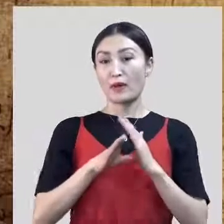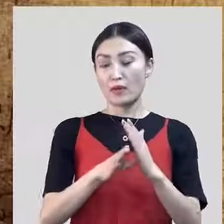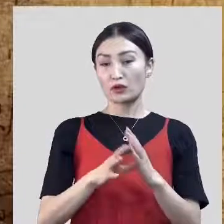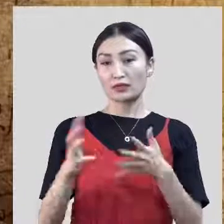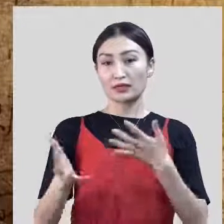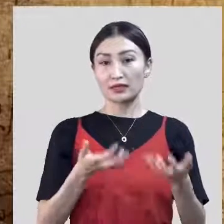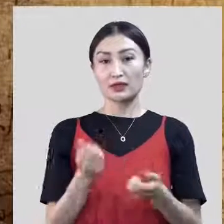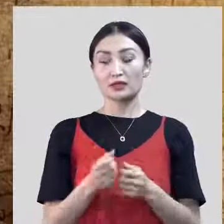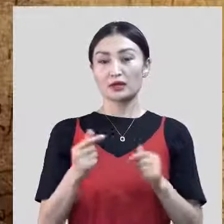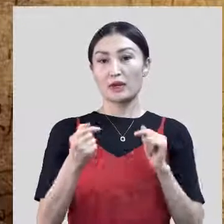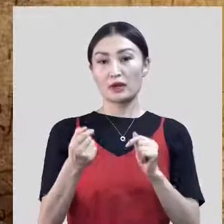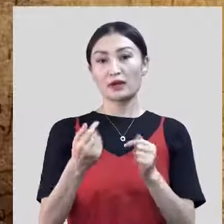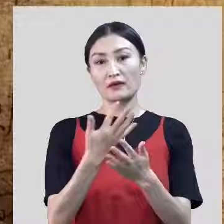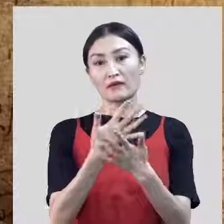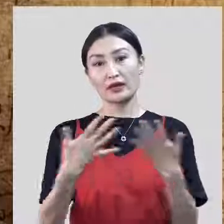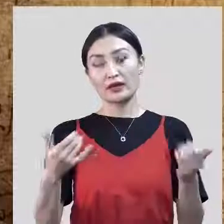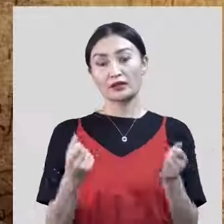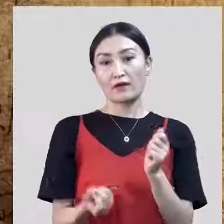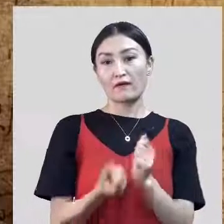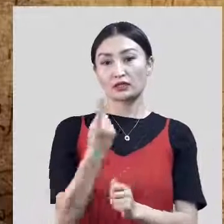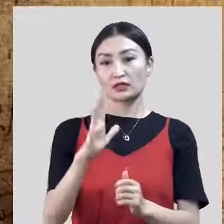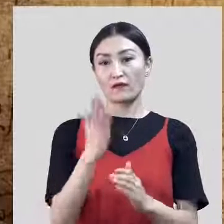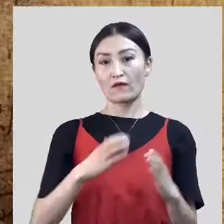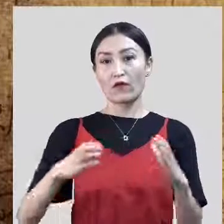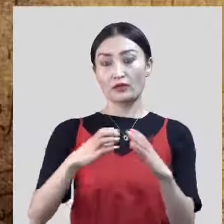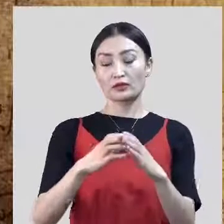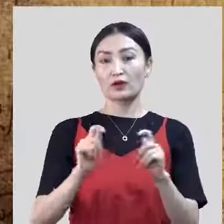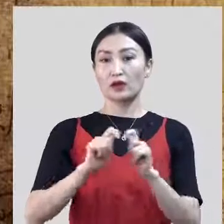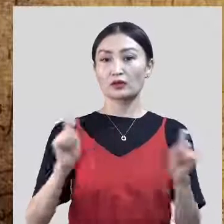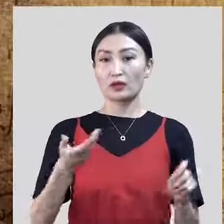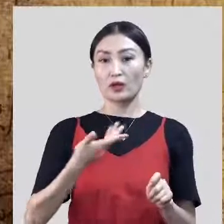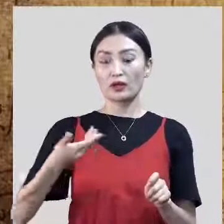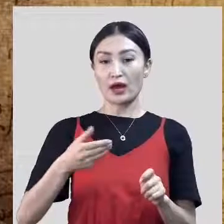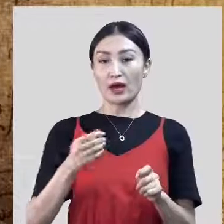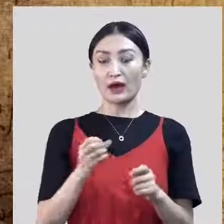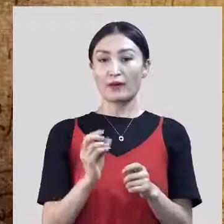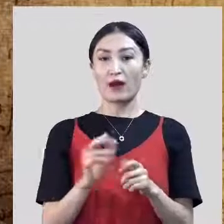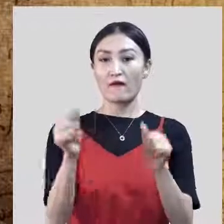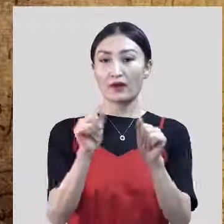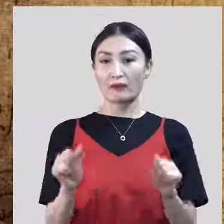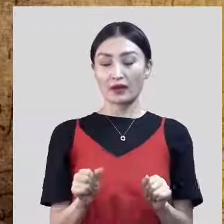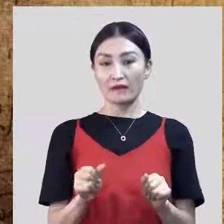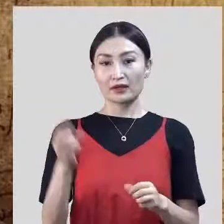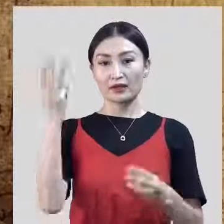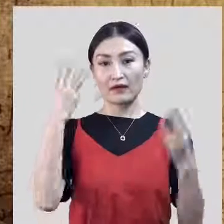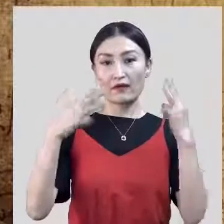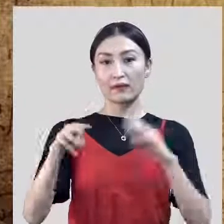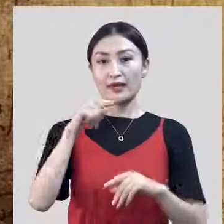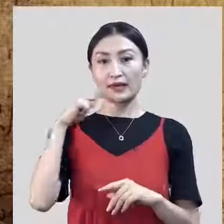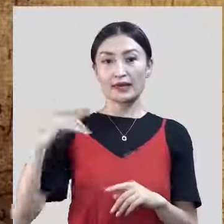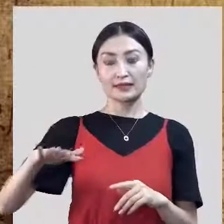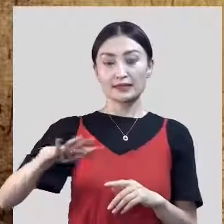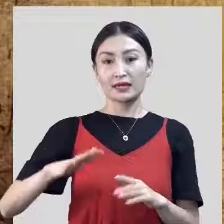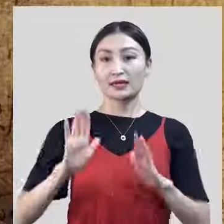разобраться противоречиях возникших в обществе откроет нам предпосылки формирования современной россии